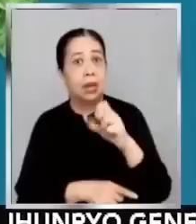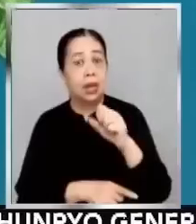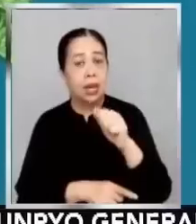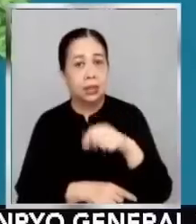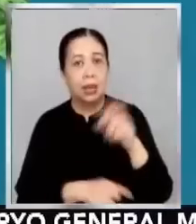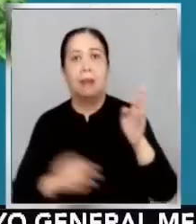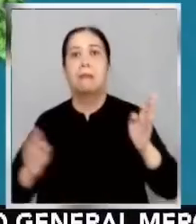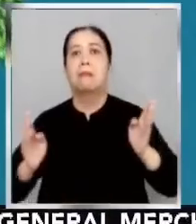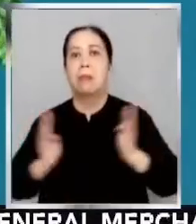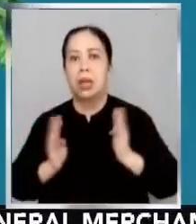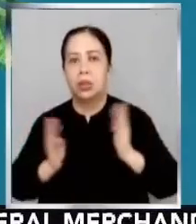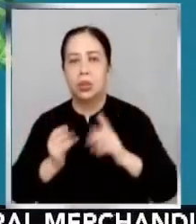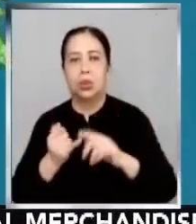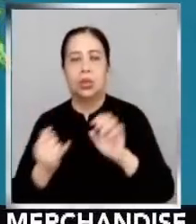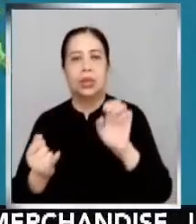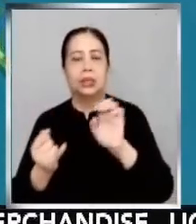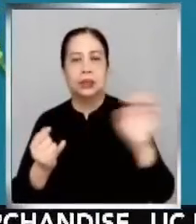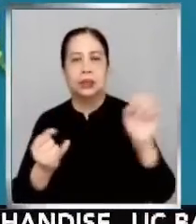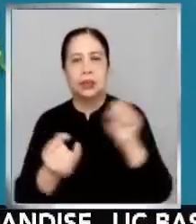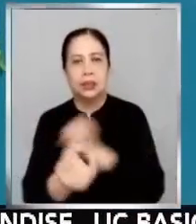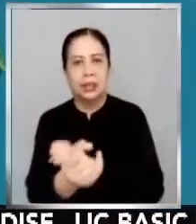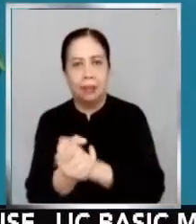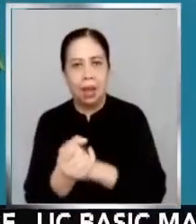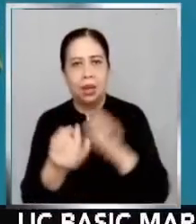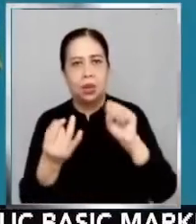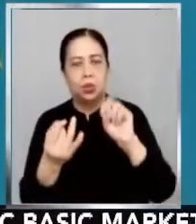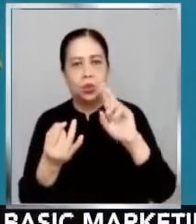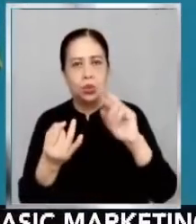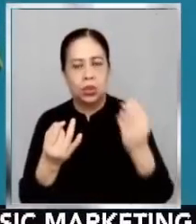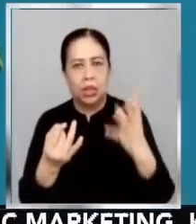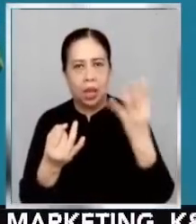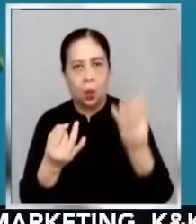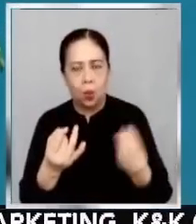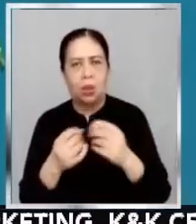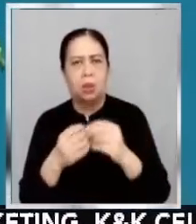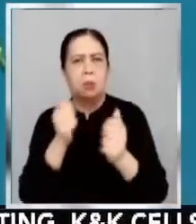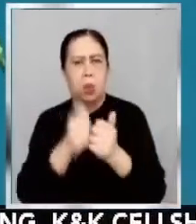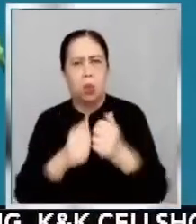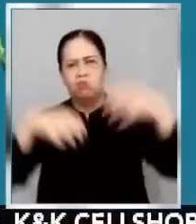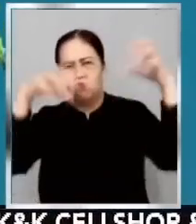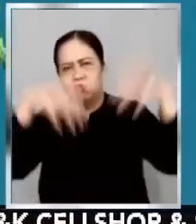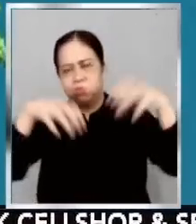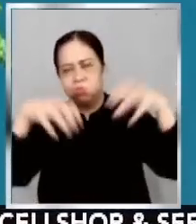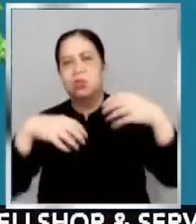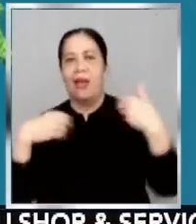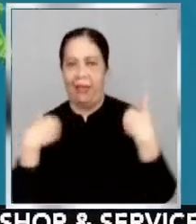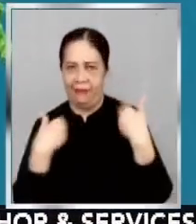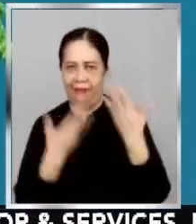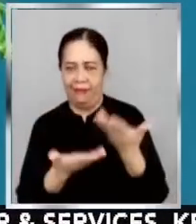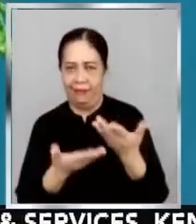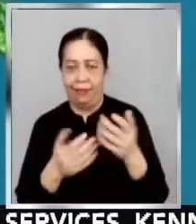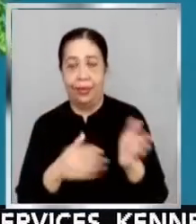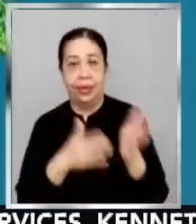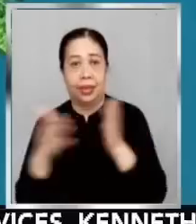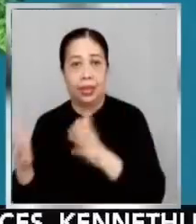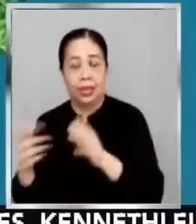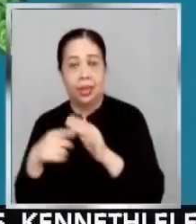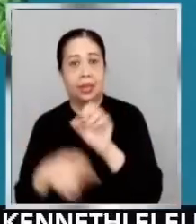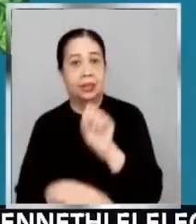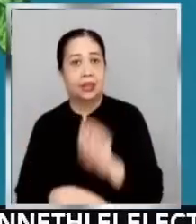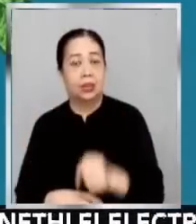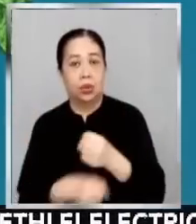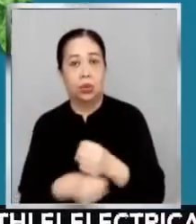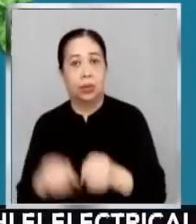Eastern Samar at Eastern Surigao ay lugar na may pinakamaraming pag-ulan sa Pilipinas. Samantala, katimugang bahagi naman ng Cotabato